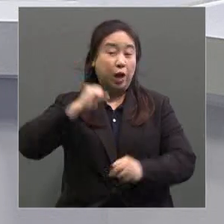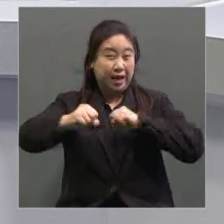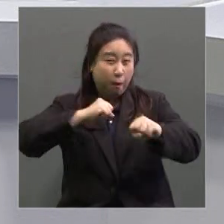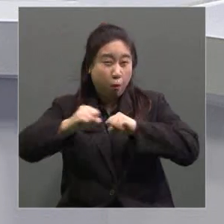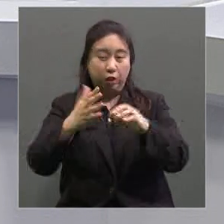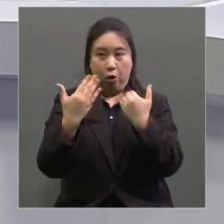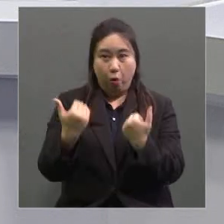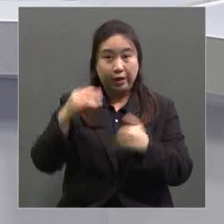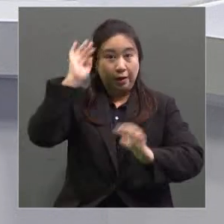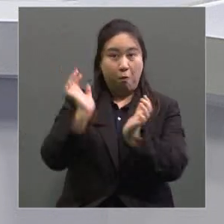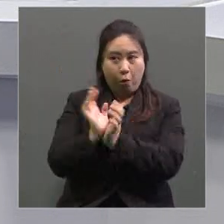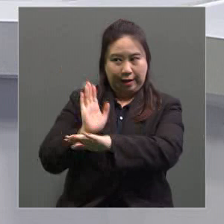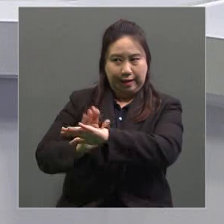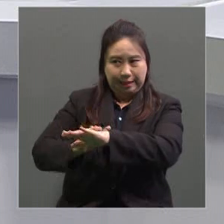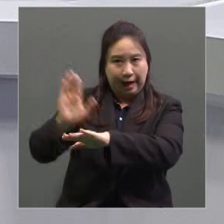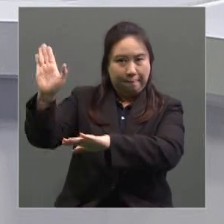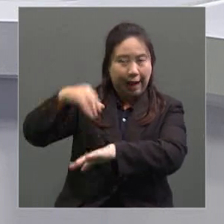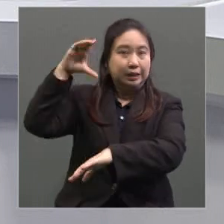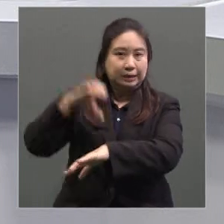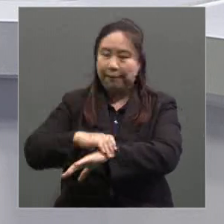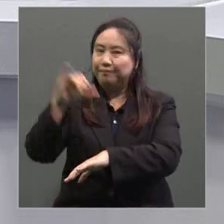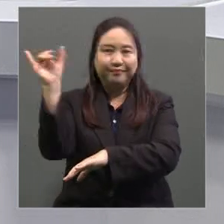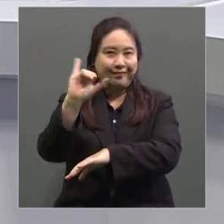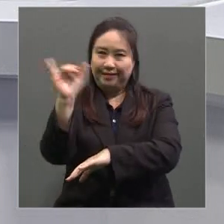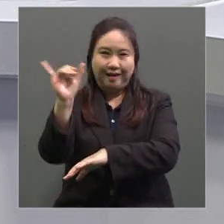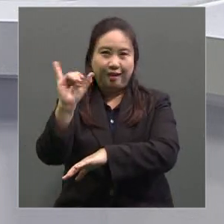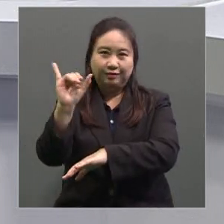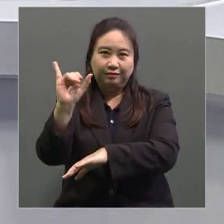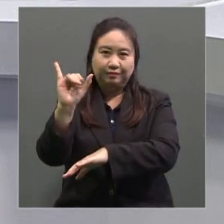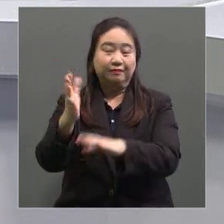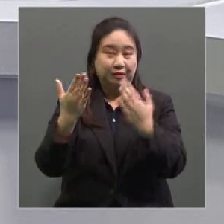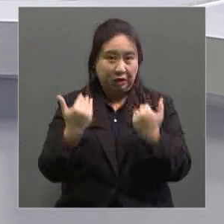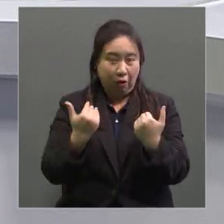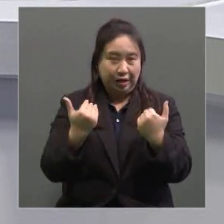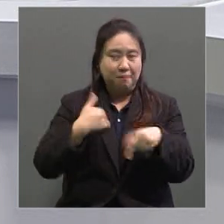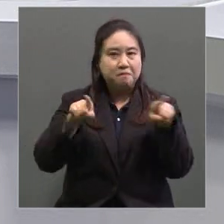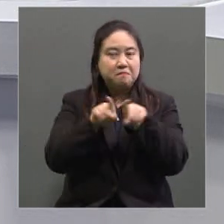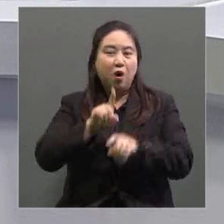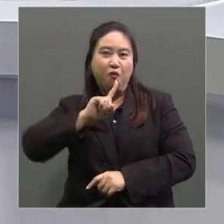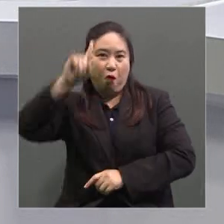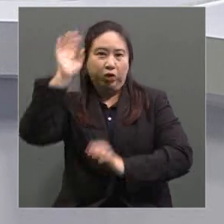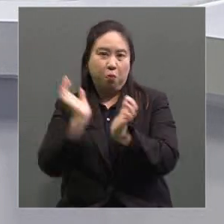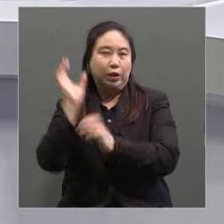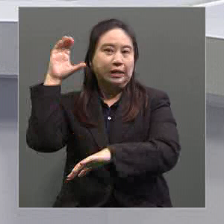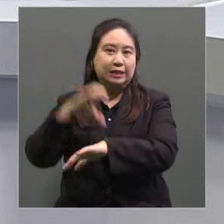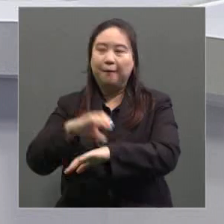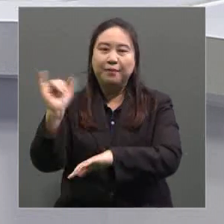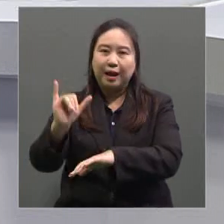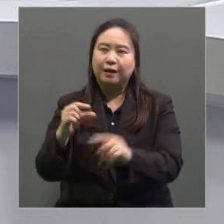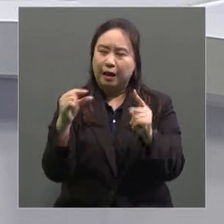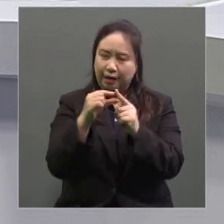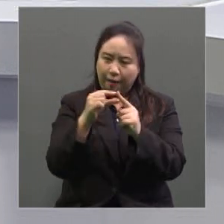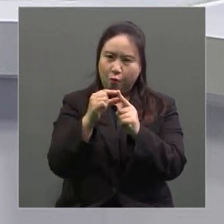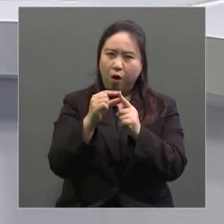ไม่ได้ถูกหมายเรียกจากทางเจ้าหน้าที่ยังไม่มีหมายจับด้วย ยังไม่มีการแจ้งข้อกล่าวหา ใช่ เพราะฉะนั้นจะใช้คำว่าผู้ต้องหา